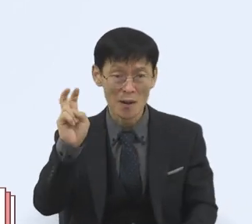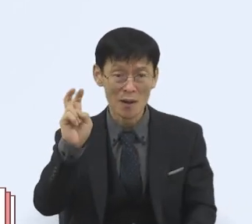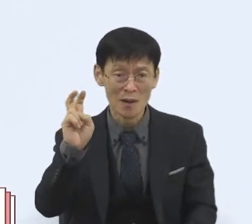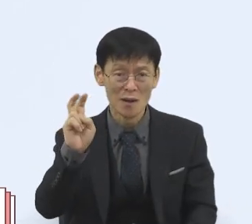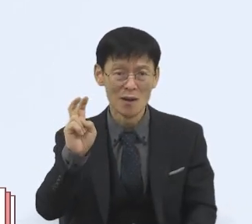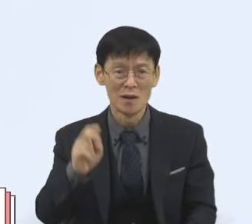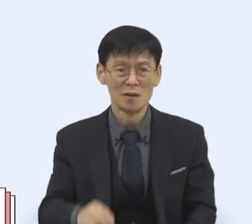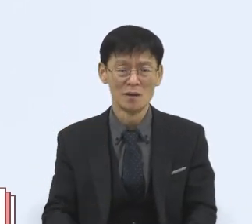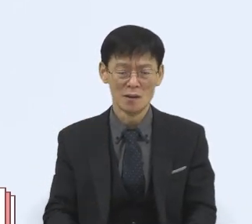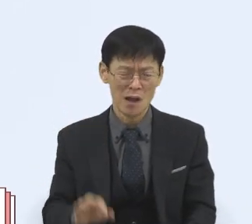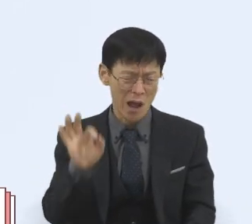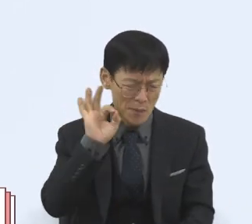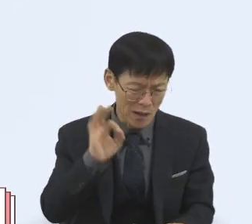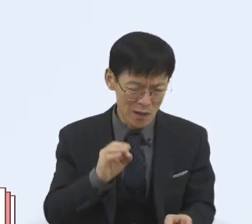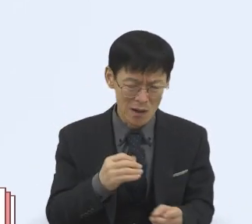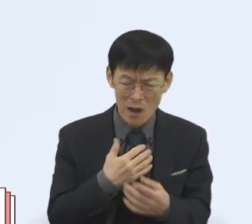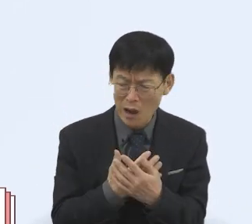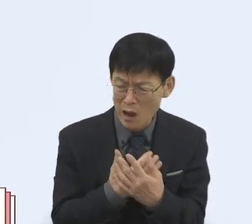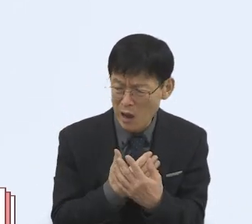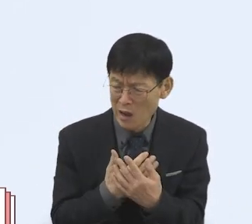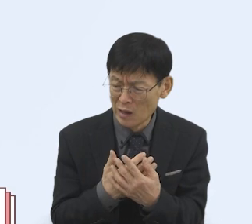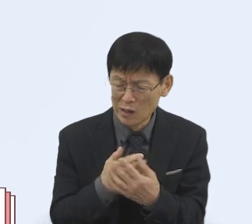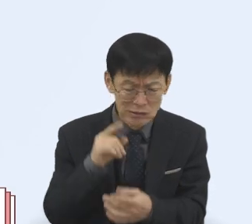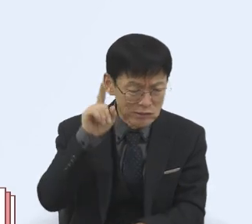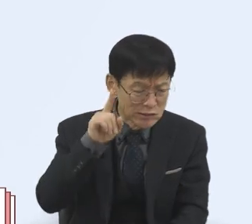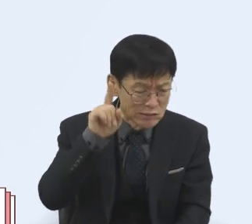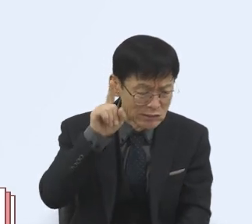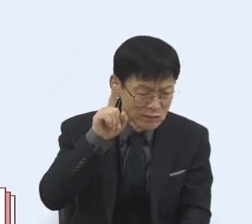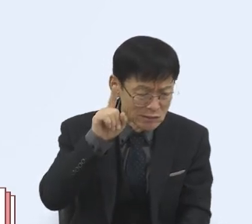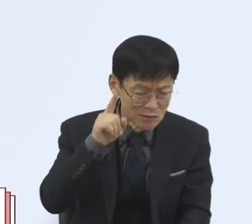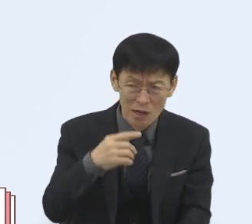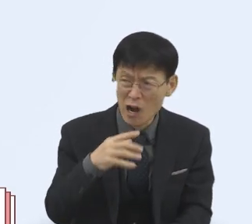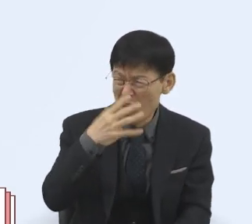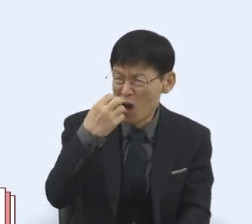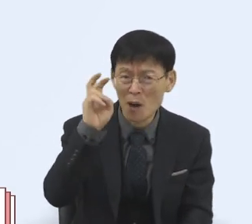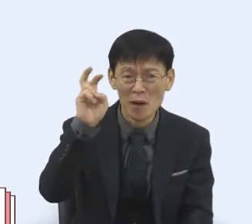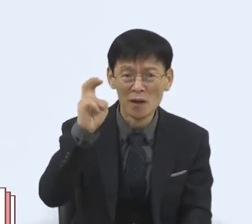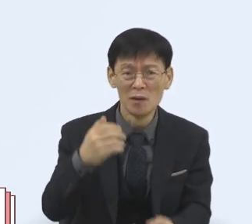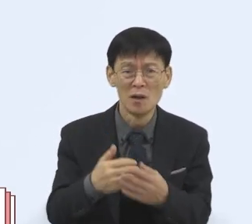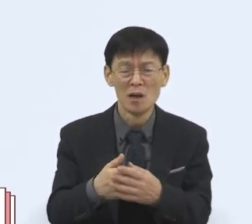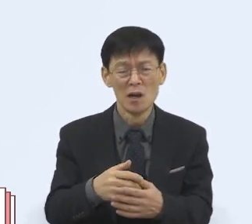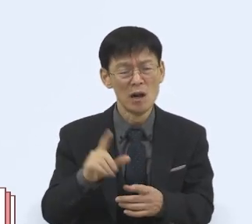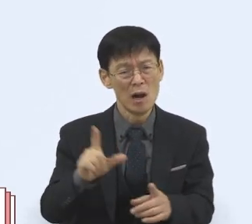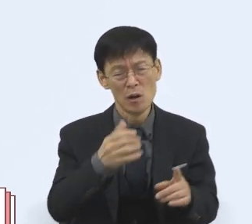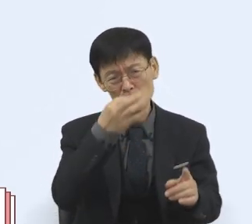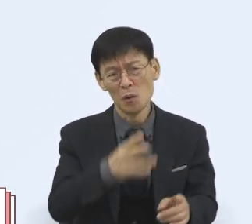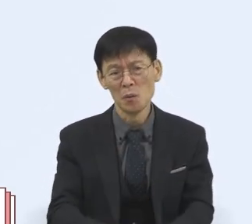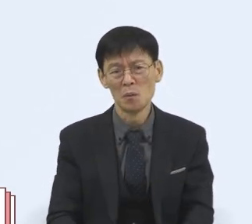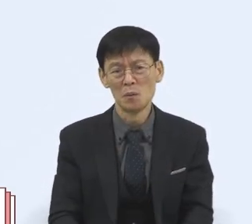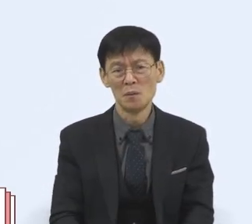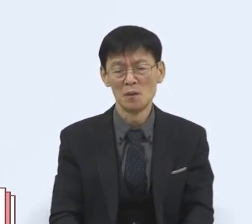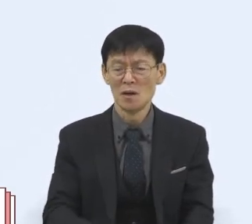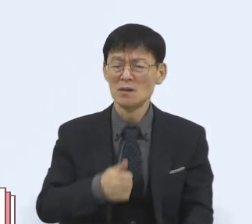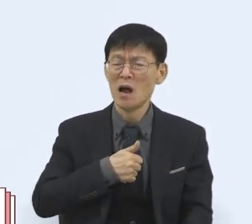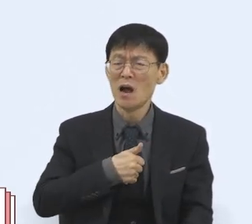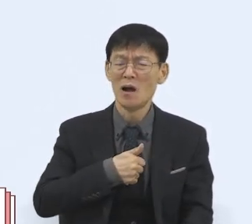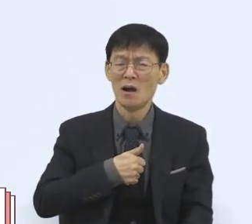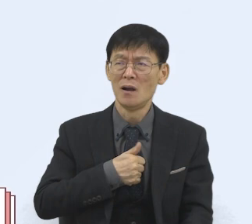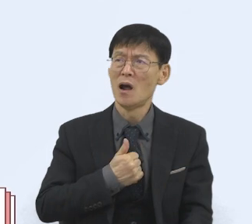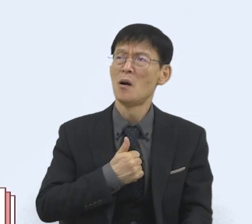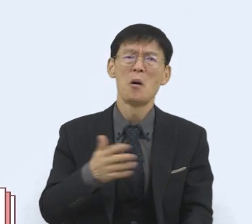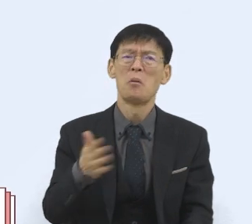있겠죠. 수치심, 불안, 스트레스, 우울감으로 힘들어질 수 있고